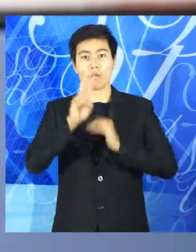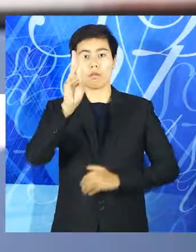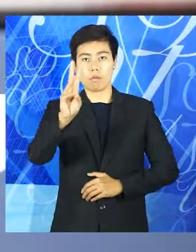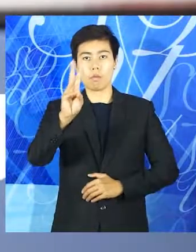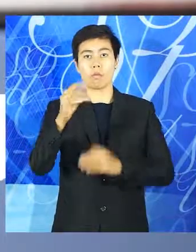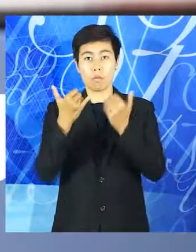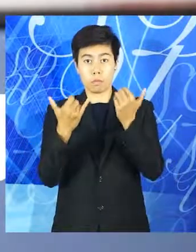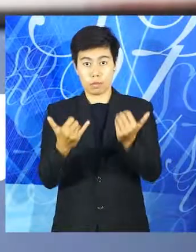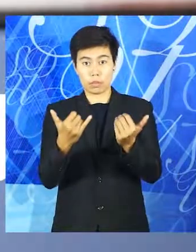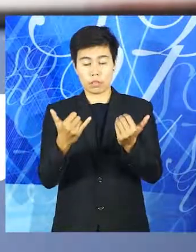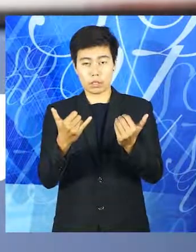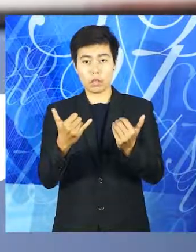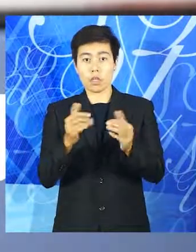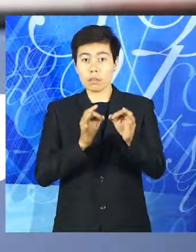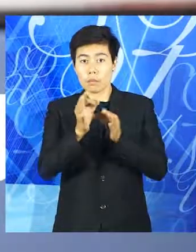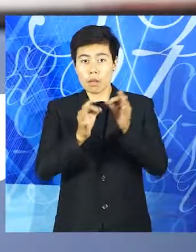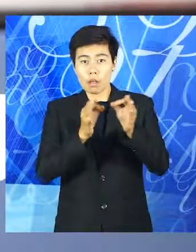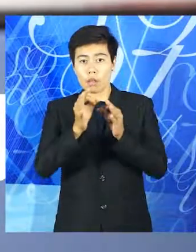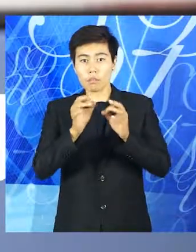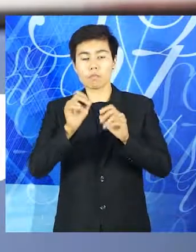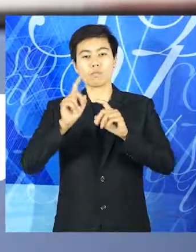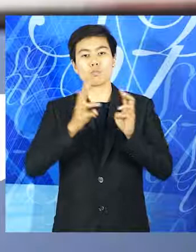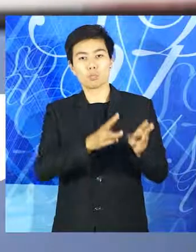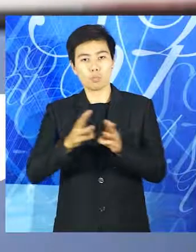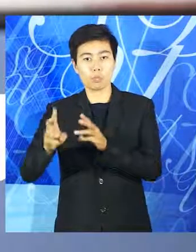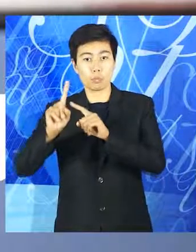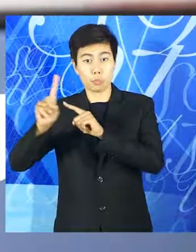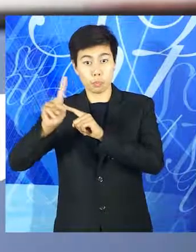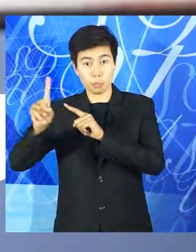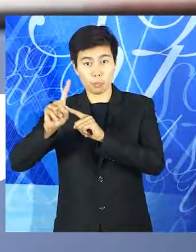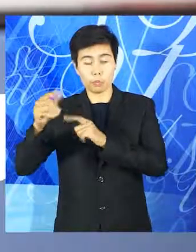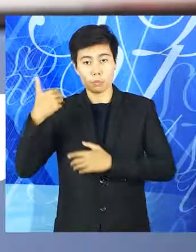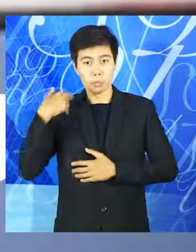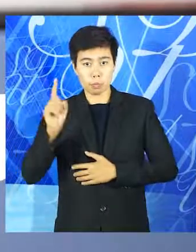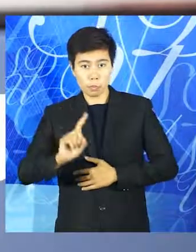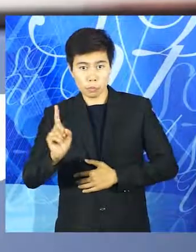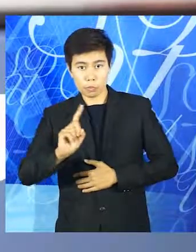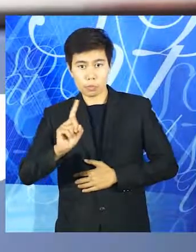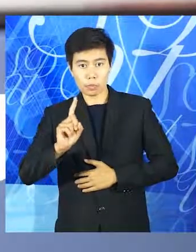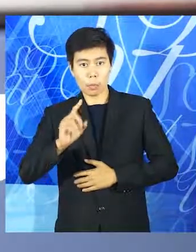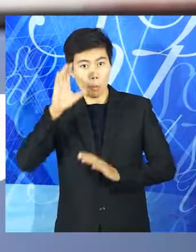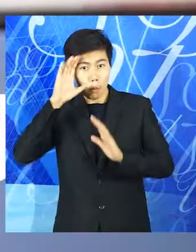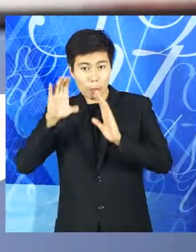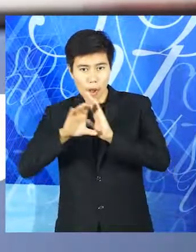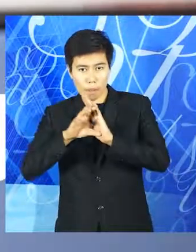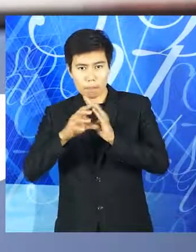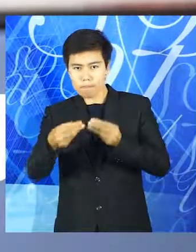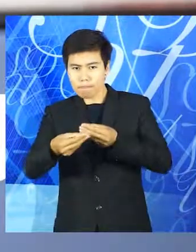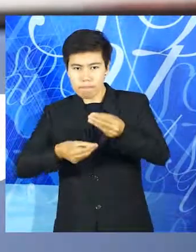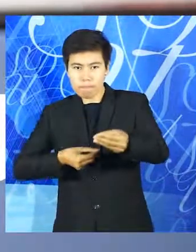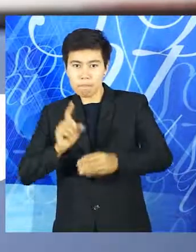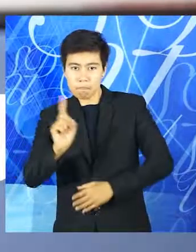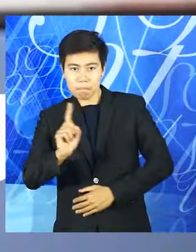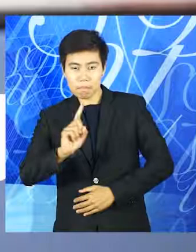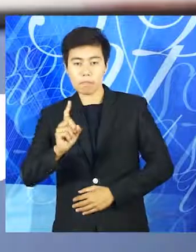วันนี้เนี่ยนะคะจะพูดในขั้นตอนที่1ก่อนขั้นตอนที่1เป็นขั้นการแลกเปลี่ยนภาพนะคะใน